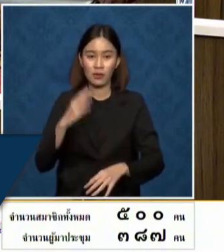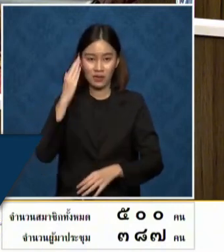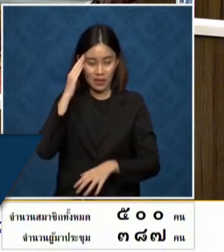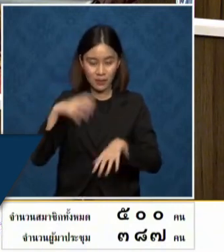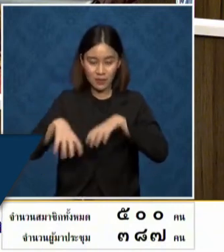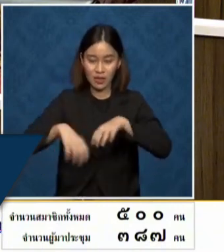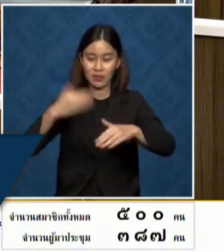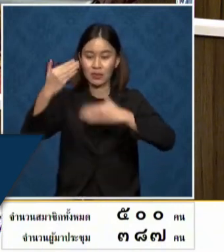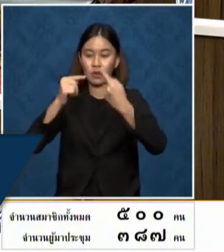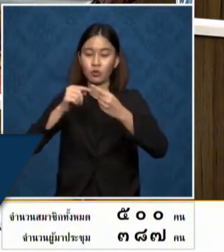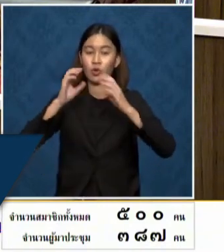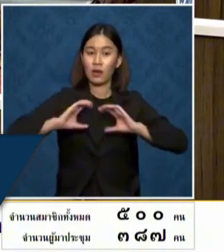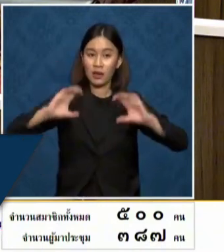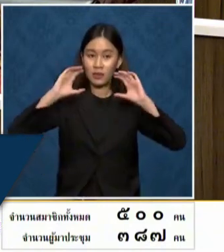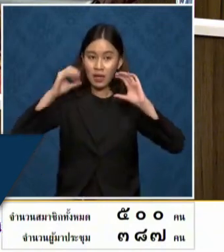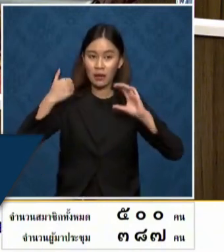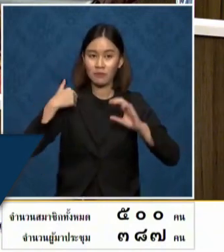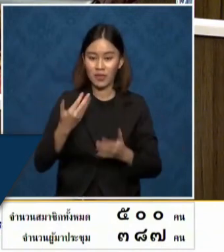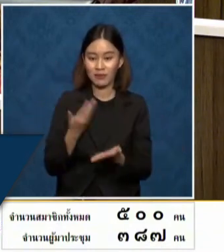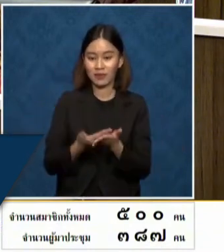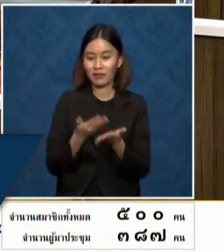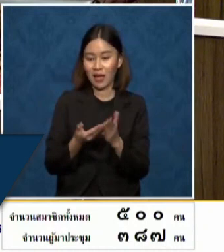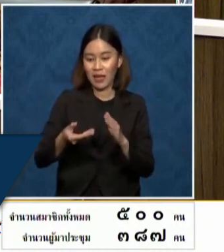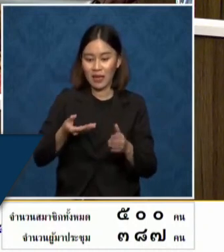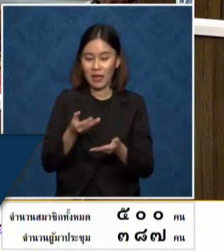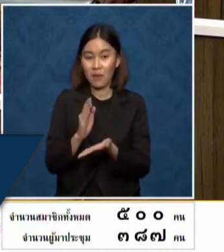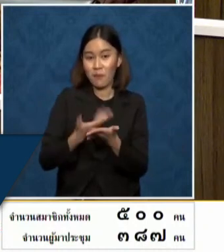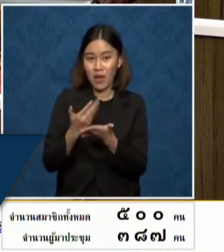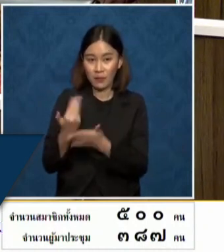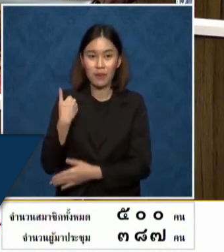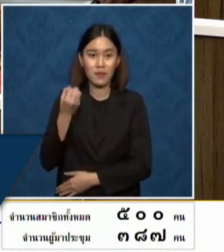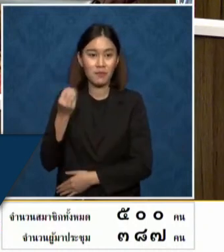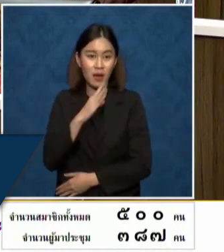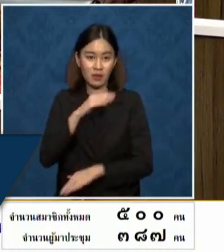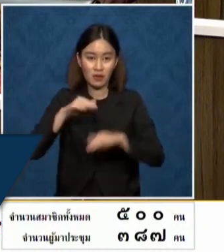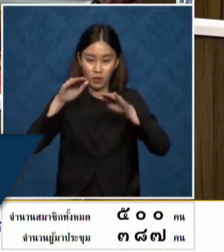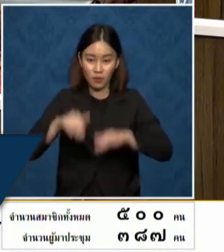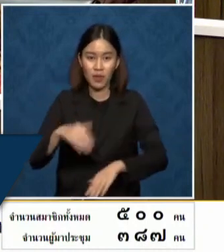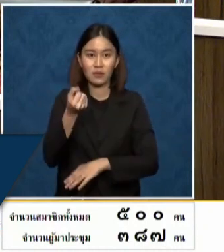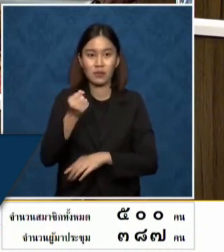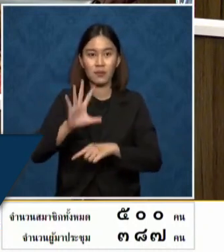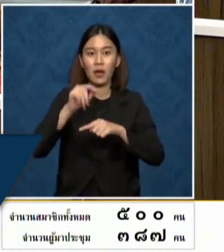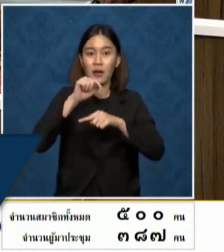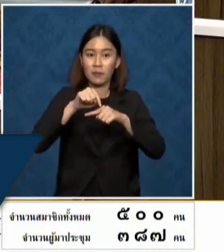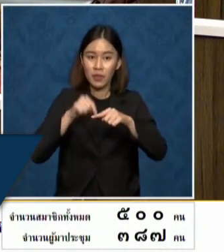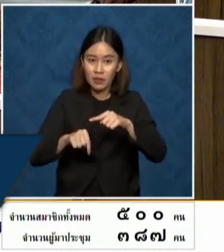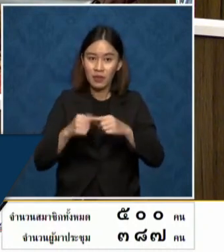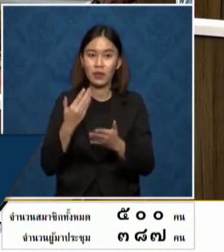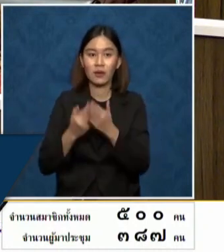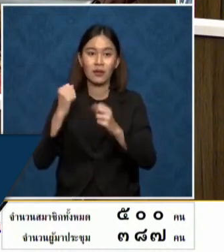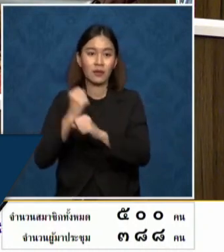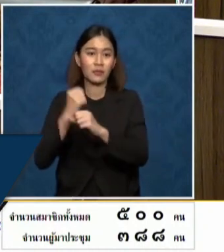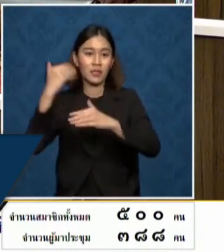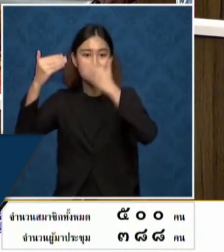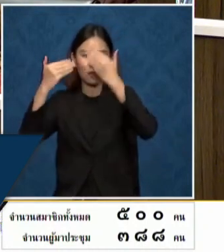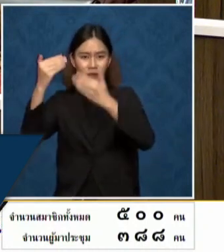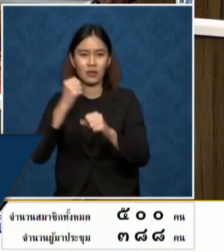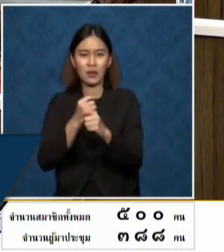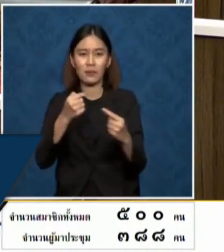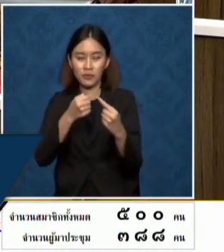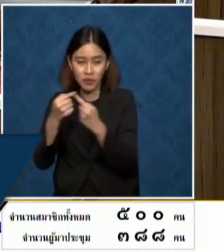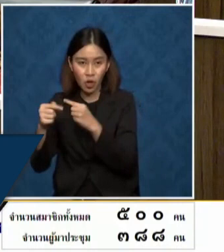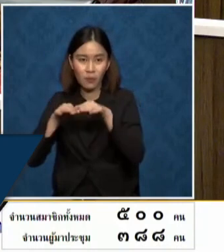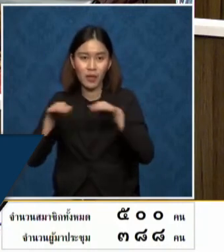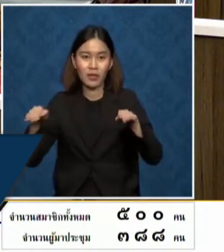อีเวนในสวนราชการมีส่วนต่างค่อนข้างมากซึ่งแแม้ว่าเราปรับลถที่ 15%งานยังคงดำเนินการได้อย่าง